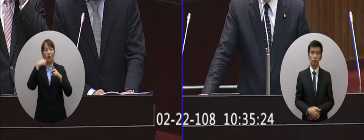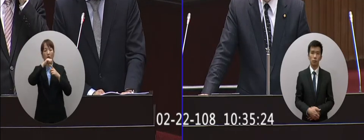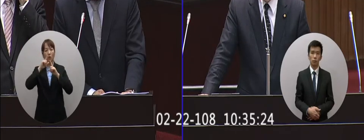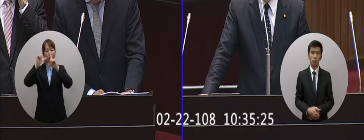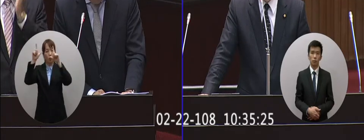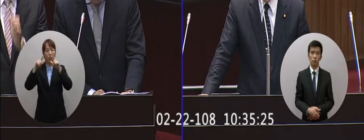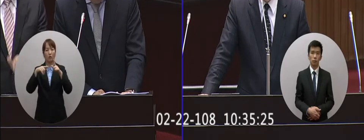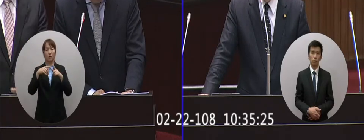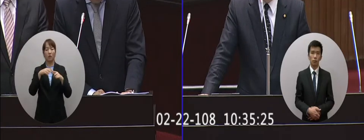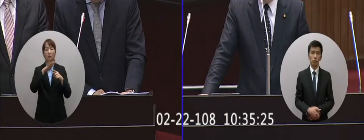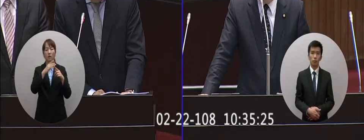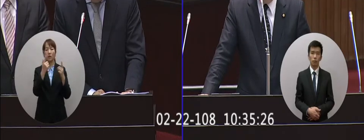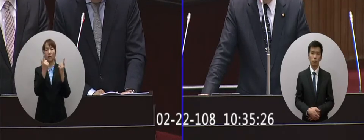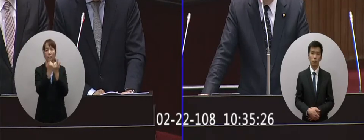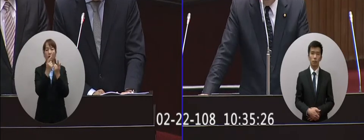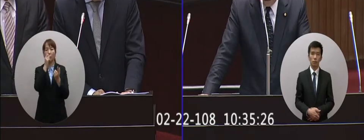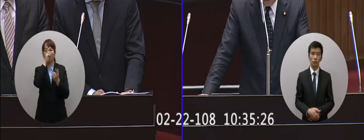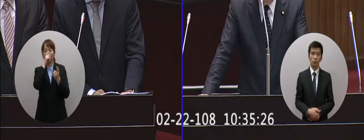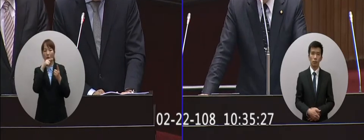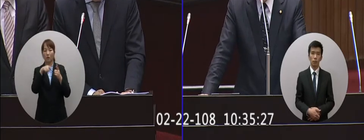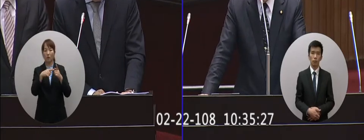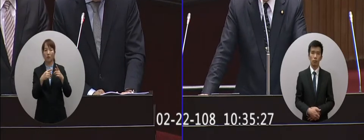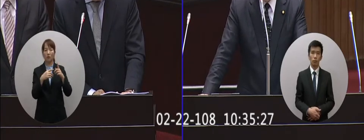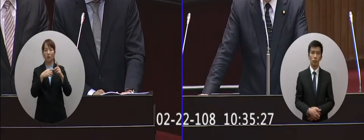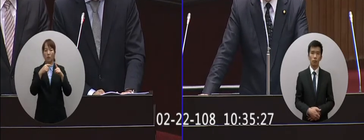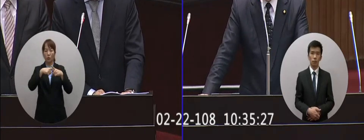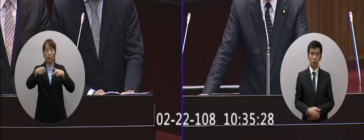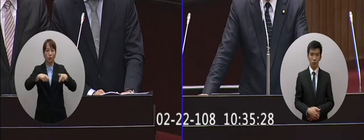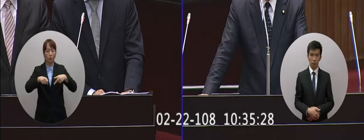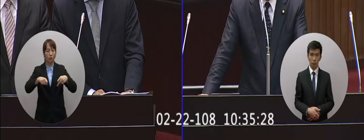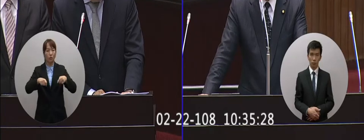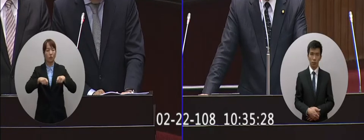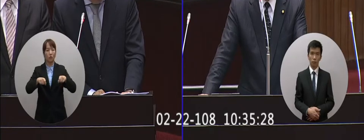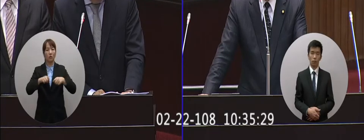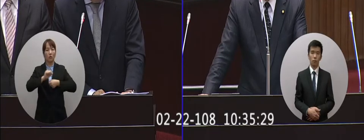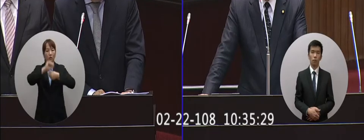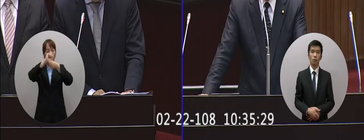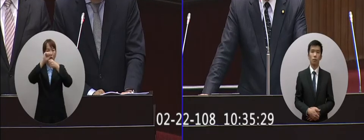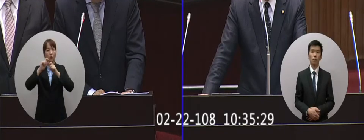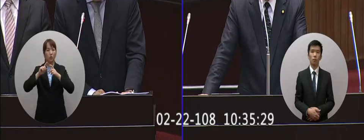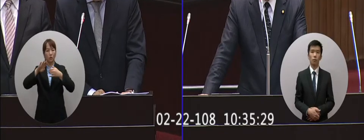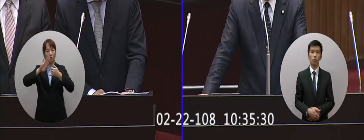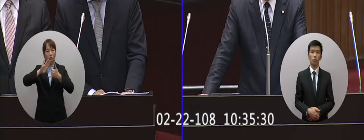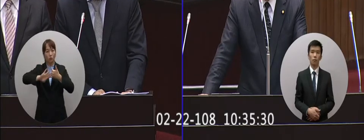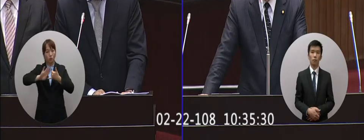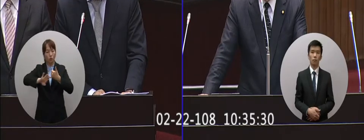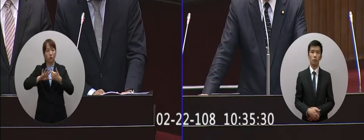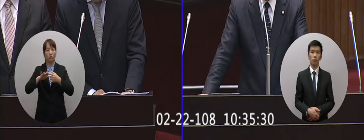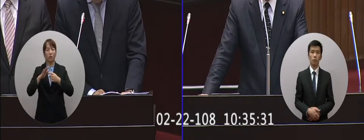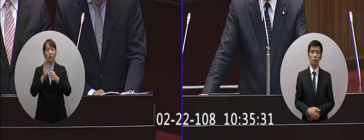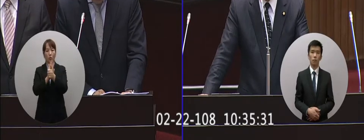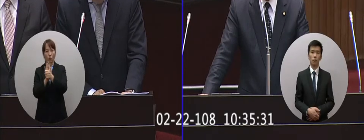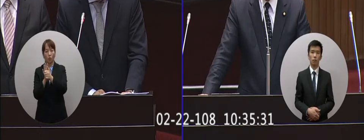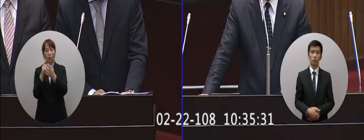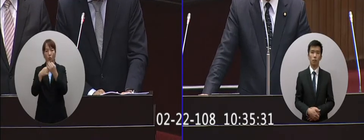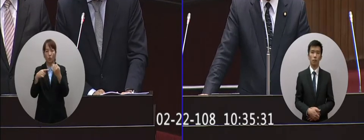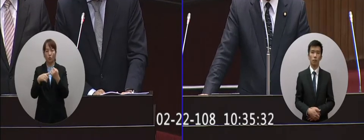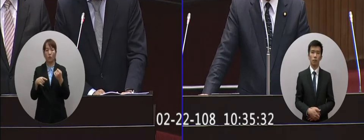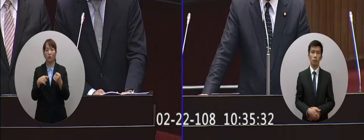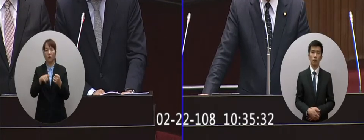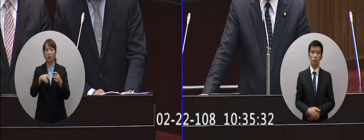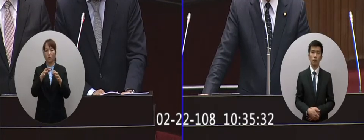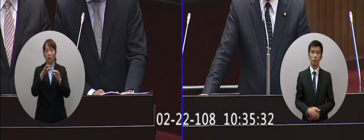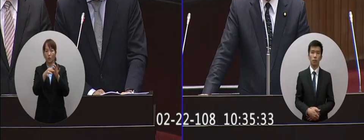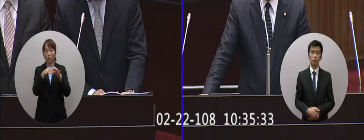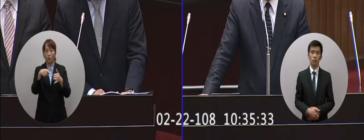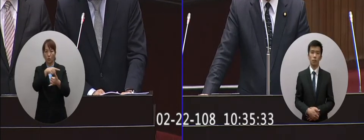气化，还有北宜铁路的提速等工程在增加东部铁路的运输容量跟服务水准。所以至于这个